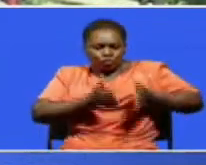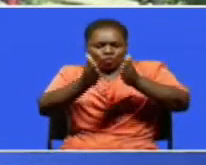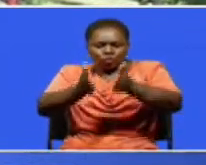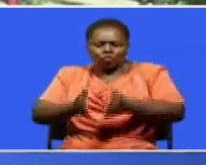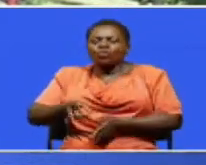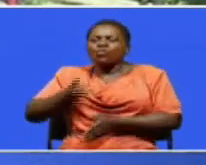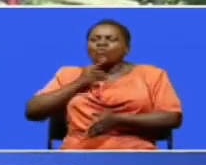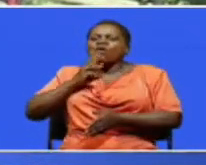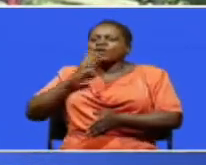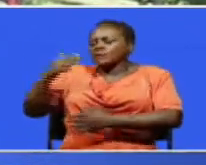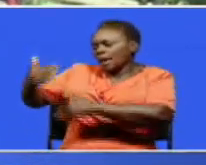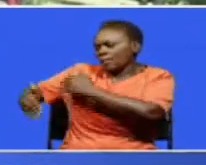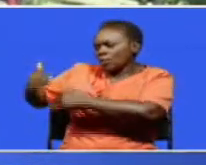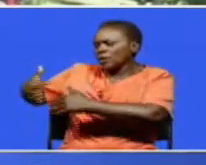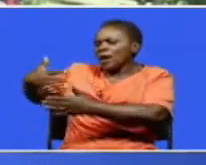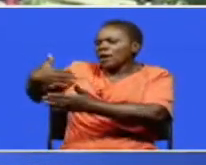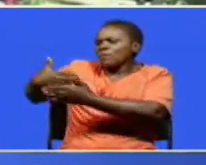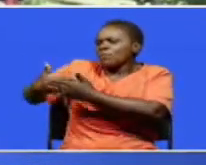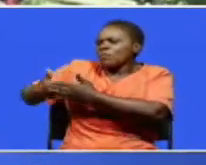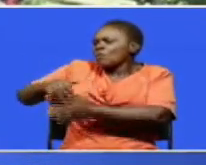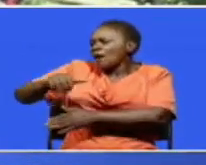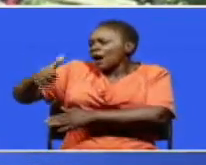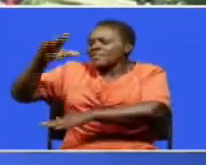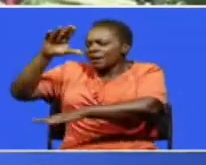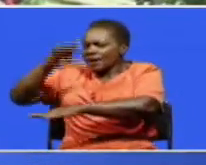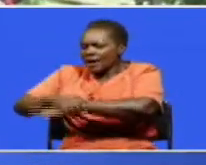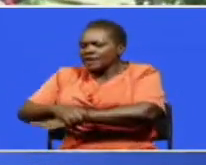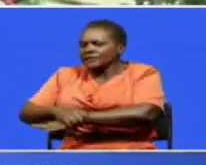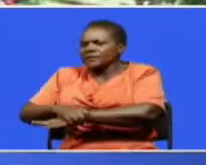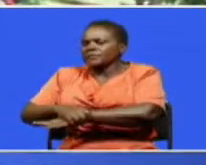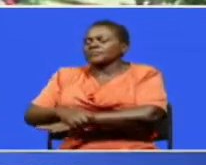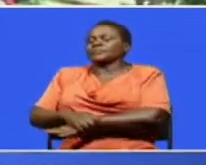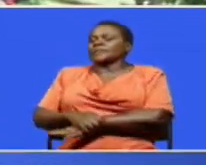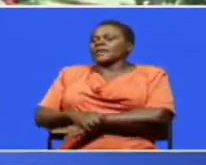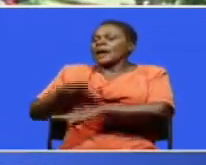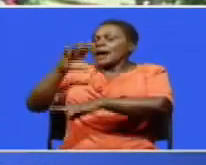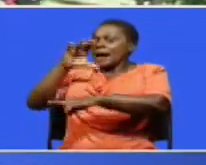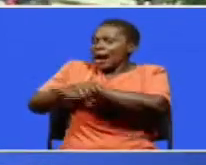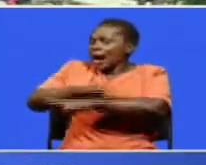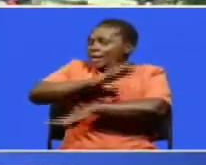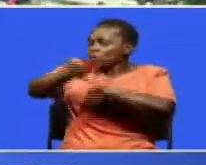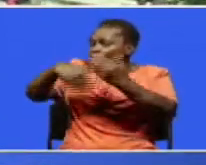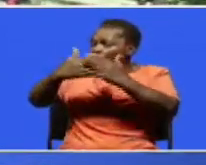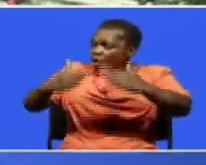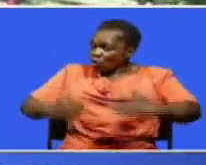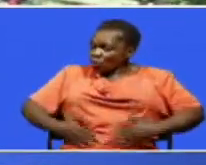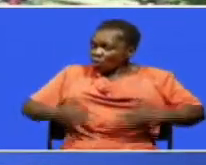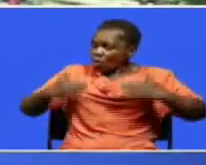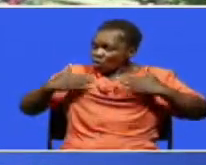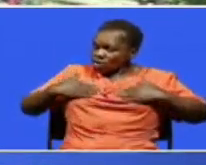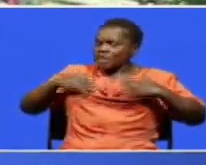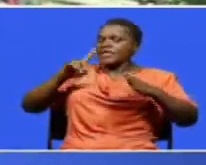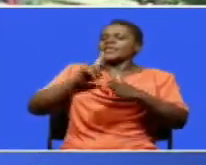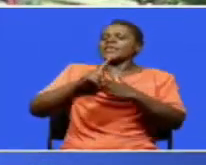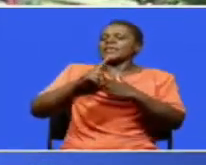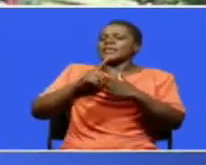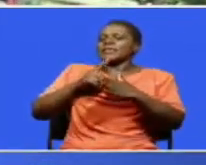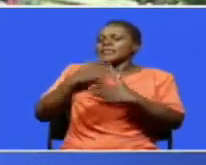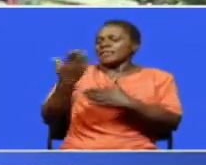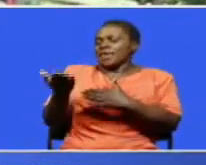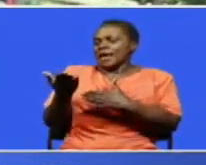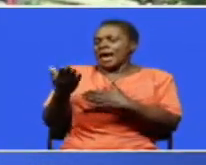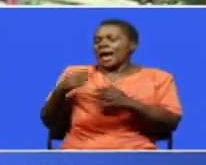lake until others being found. Then everybody are sleeping there